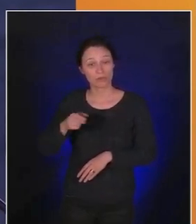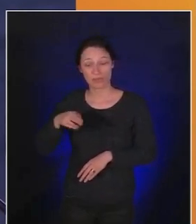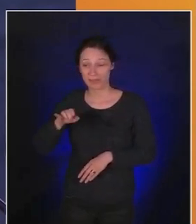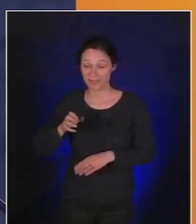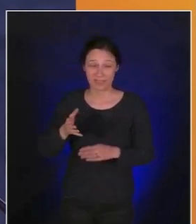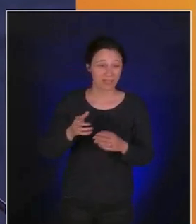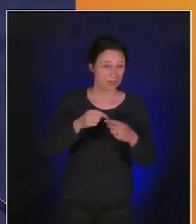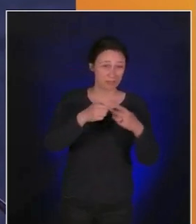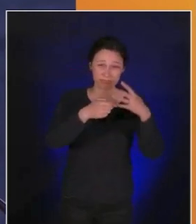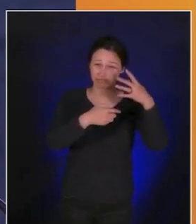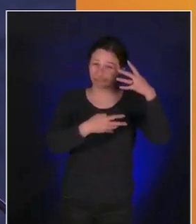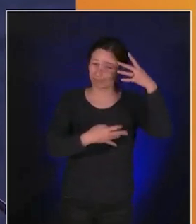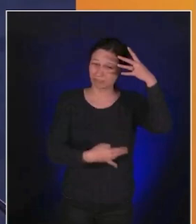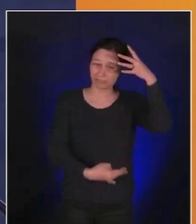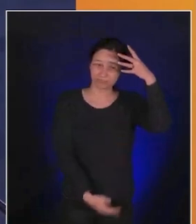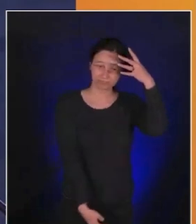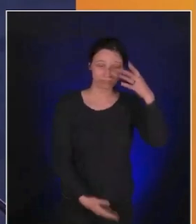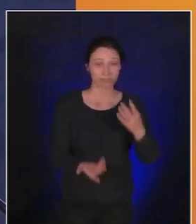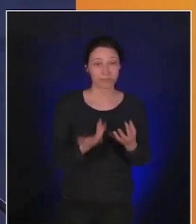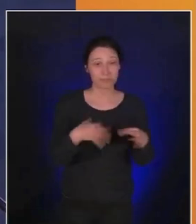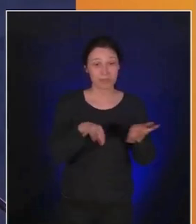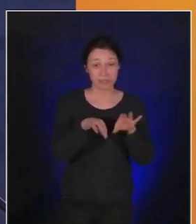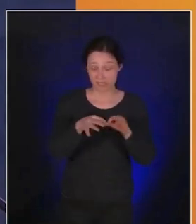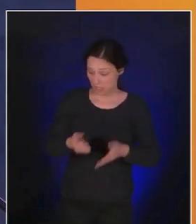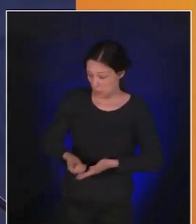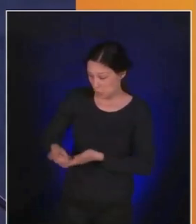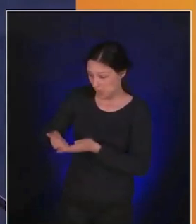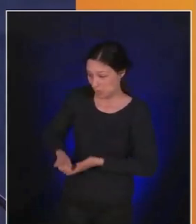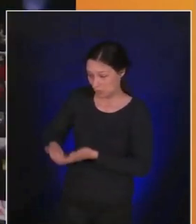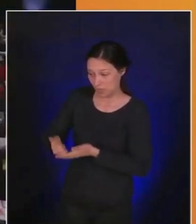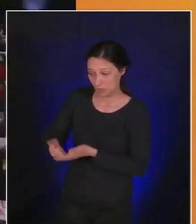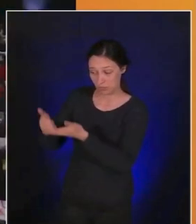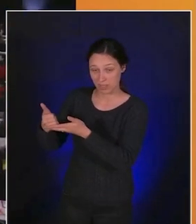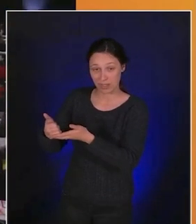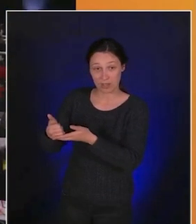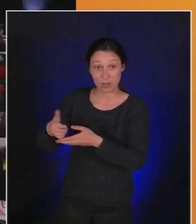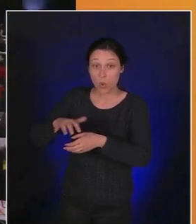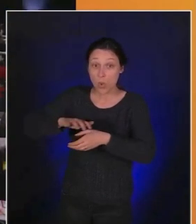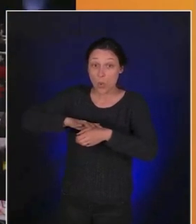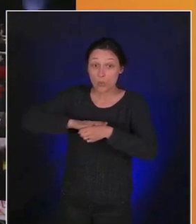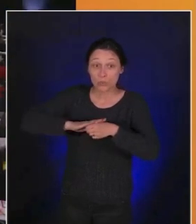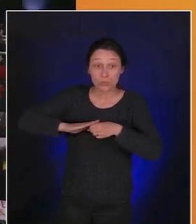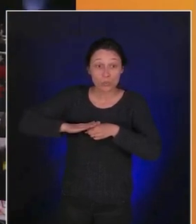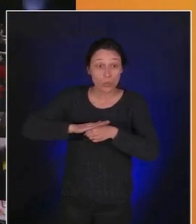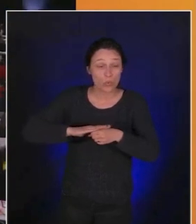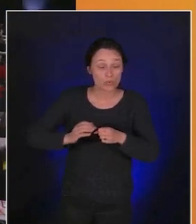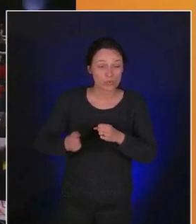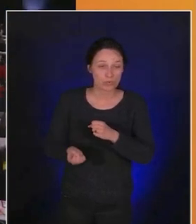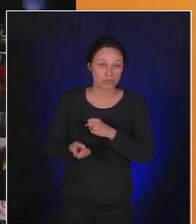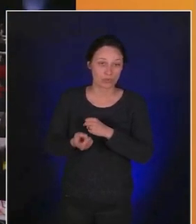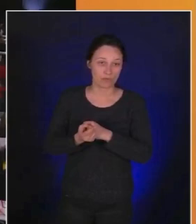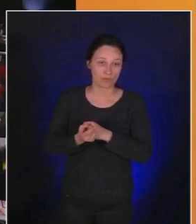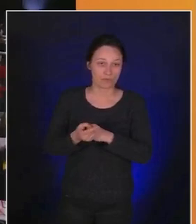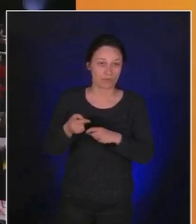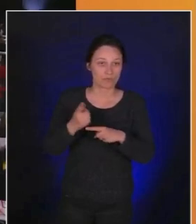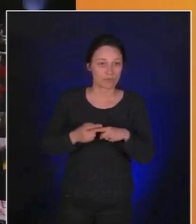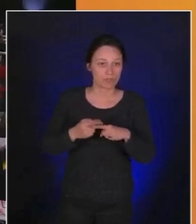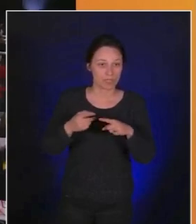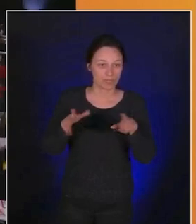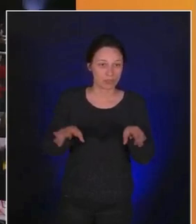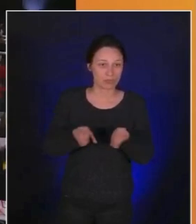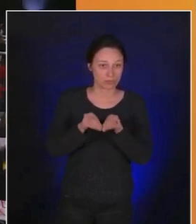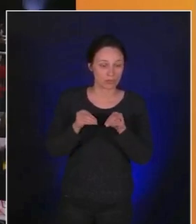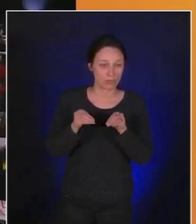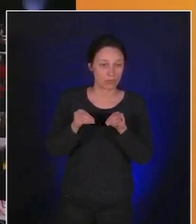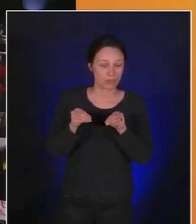internationale. Presque tout, sauf la Fédération syndicale mondiale. Alors que presque